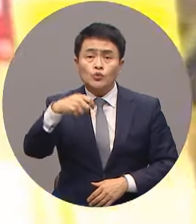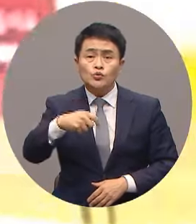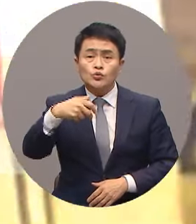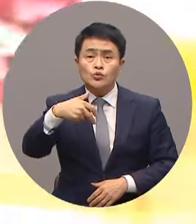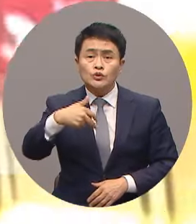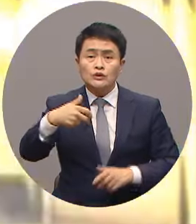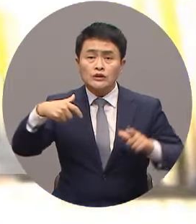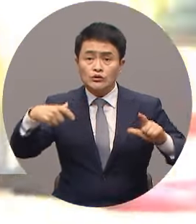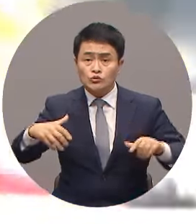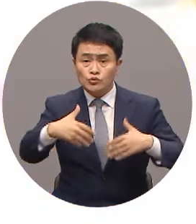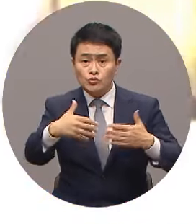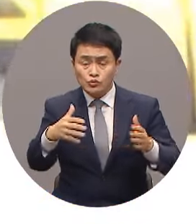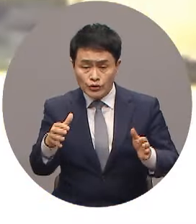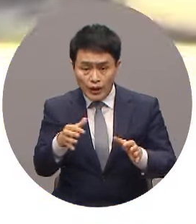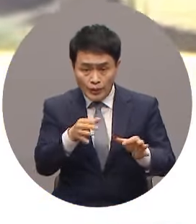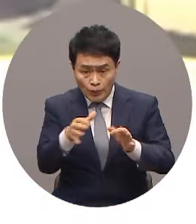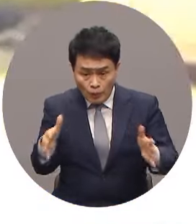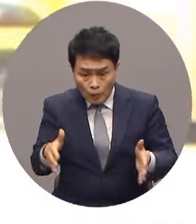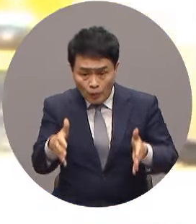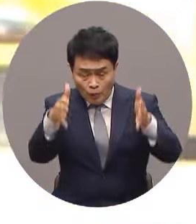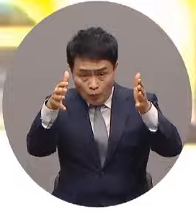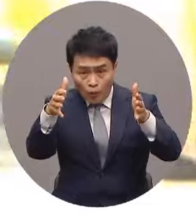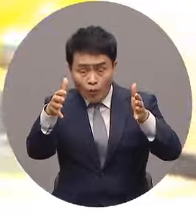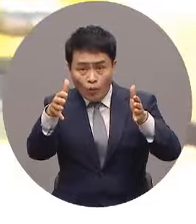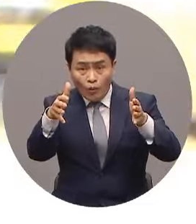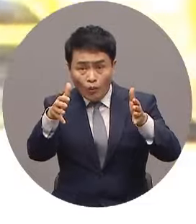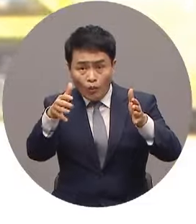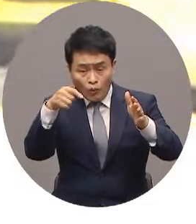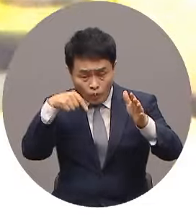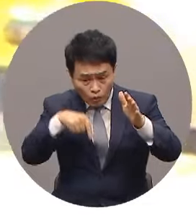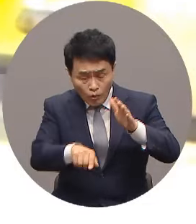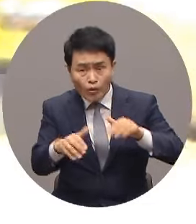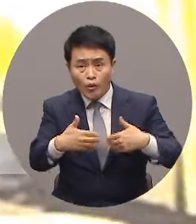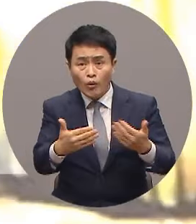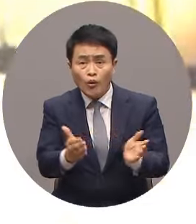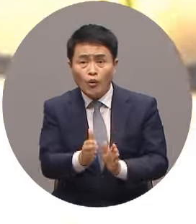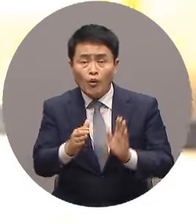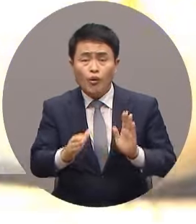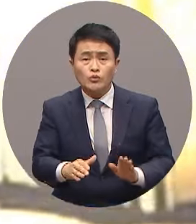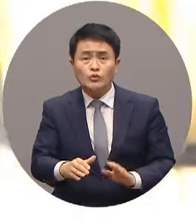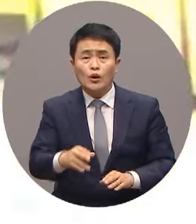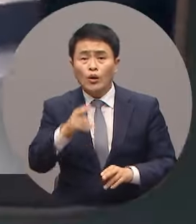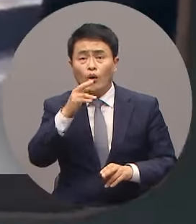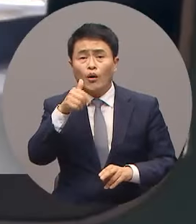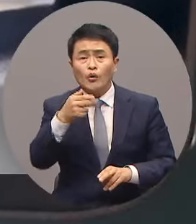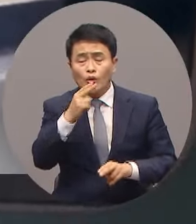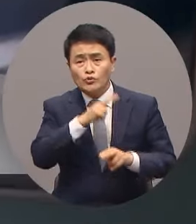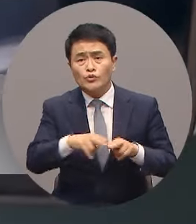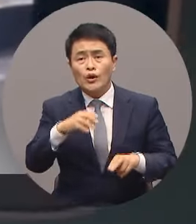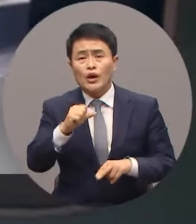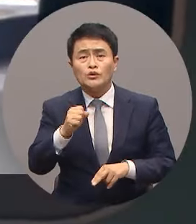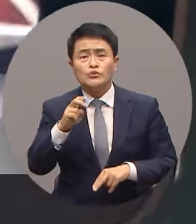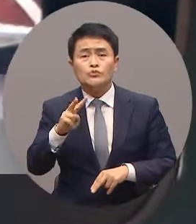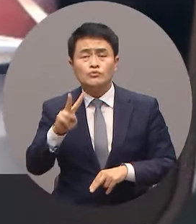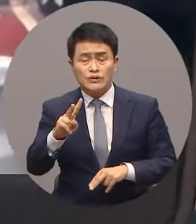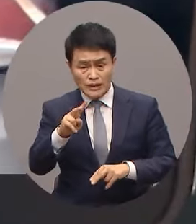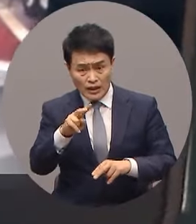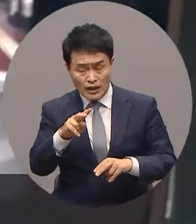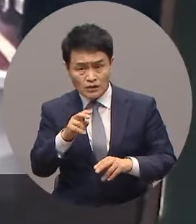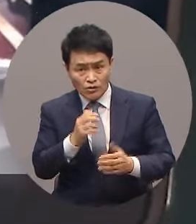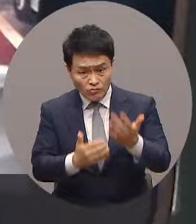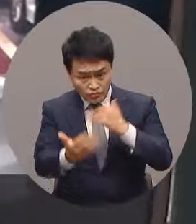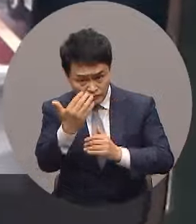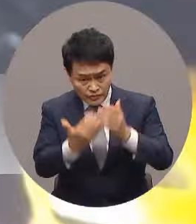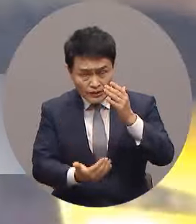주상복합 건물 지하 1층 주차장에 있던 경유 SUV 차량에서 불이 났습니다. 불이 약 20분 만에 꺼진